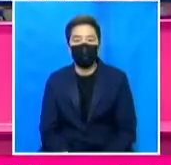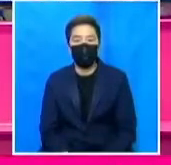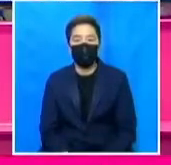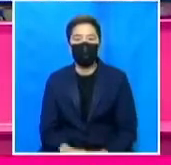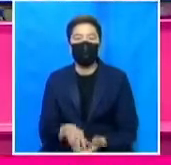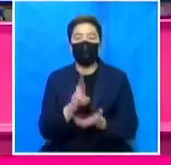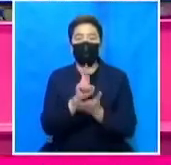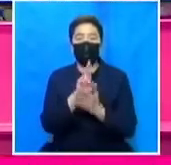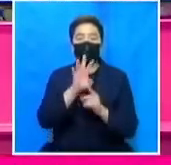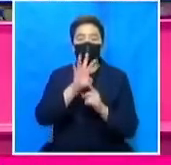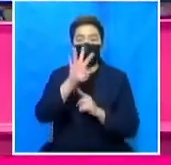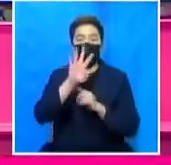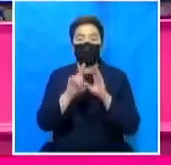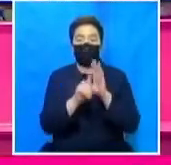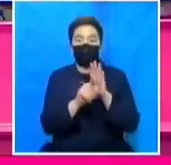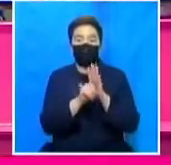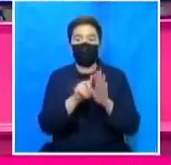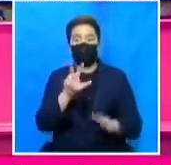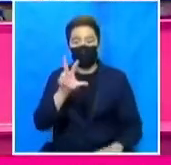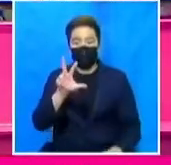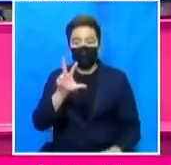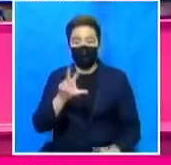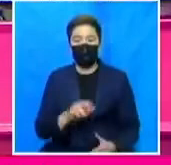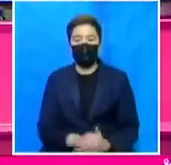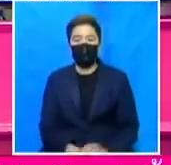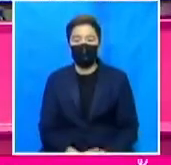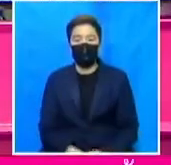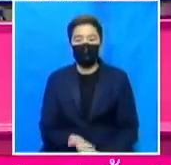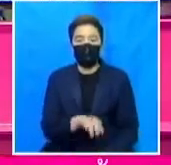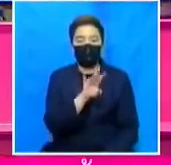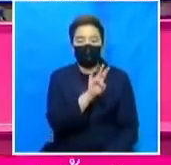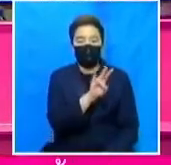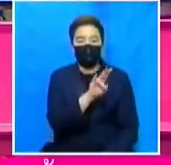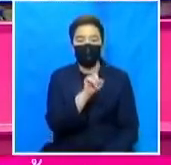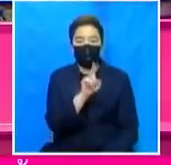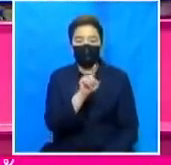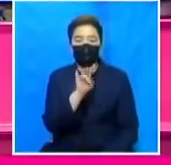อันดับที่4หมุนครั้งที่3เลขที่ออก